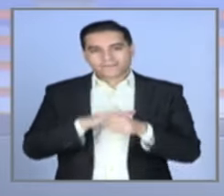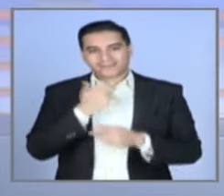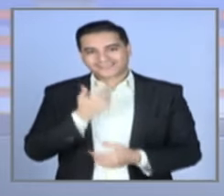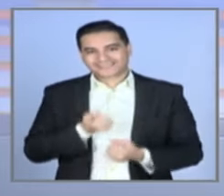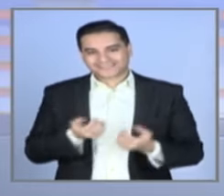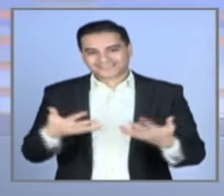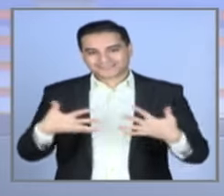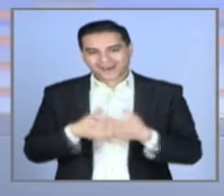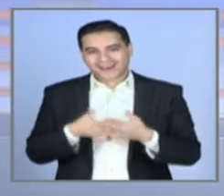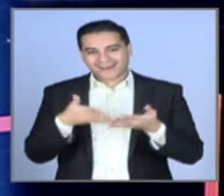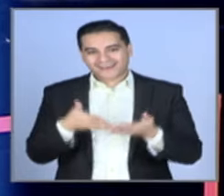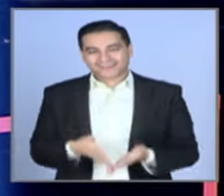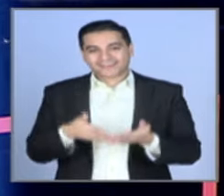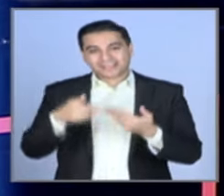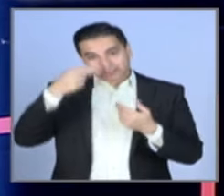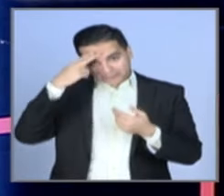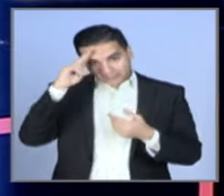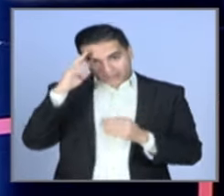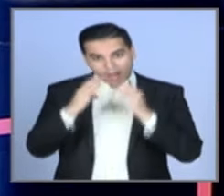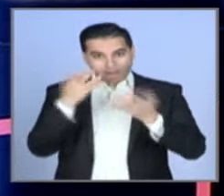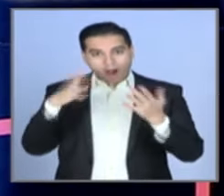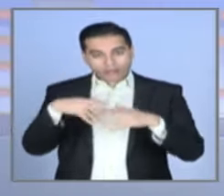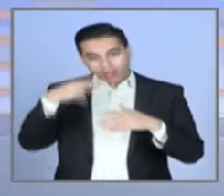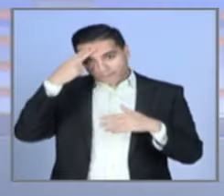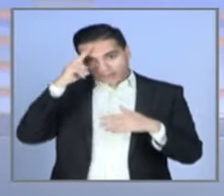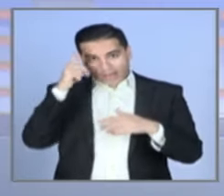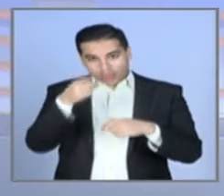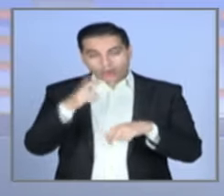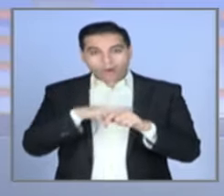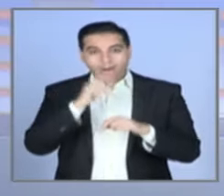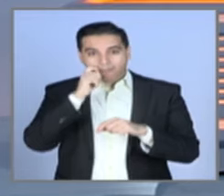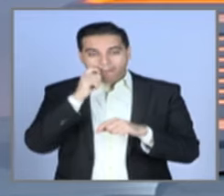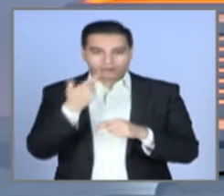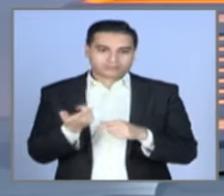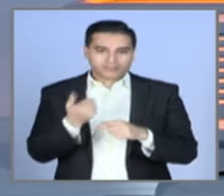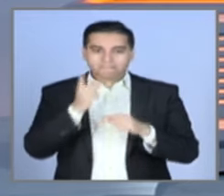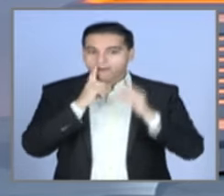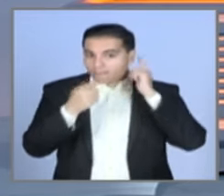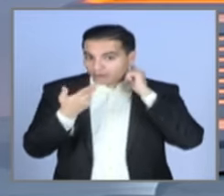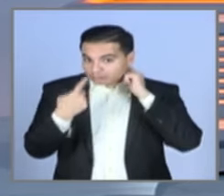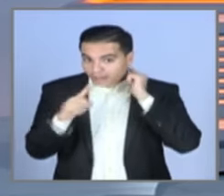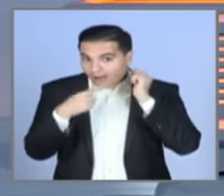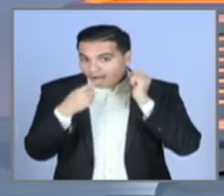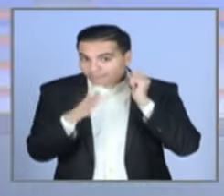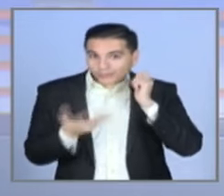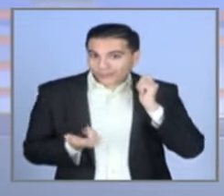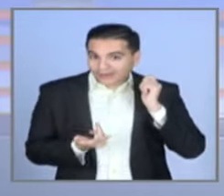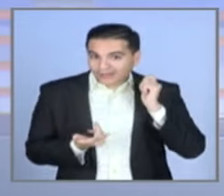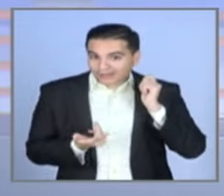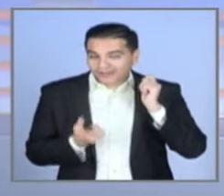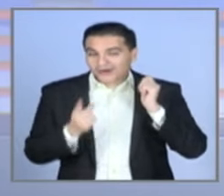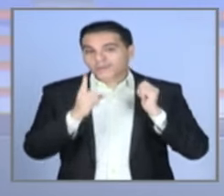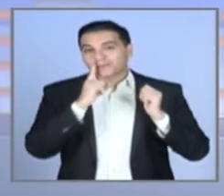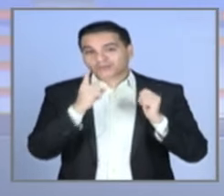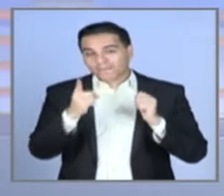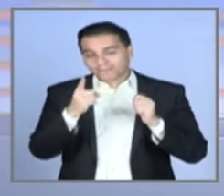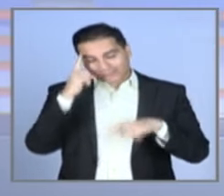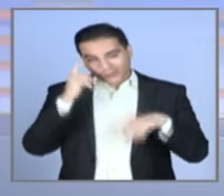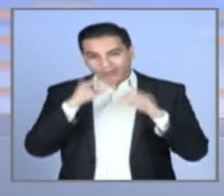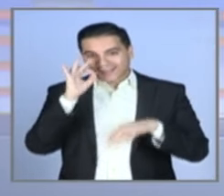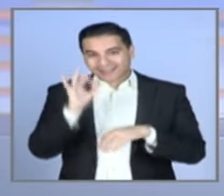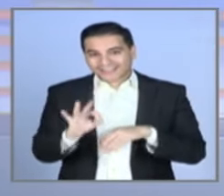اكتر واحد بيجاوب في البيت؟ انا وبابا. ايه يا مدام عزه، الكلام ده صحيح؟ مدام عزه